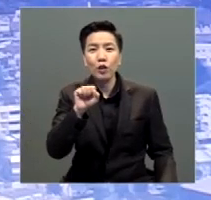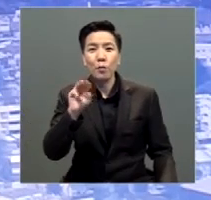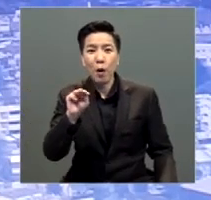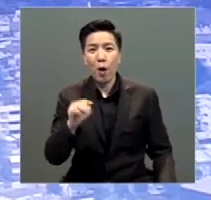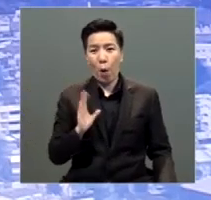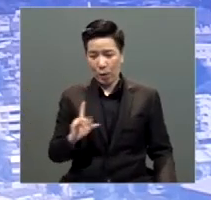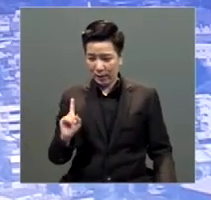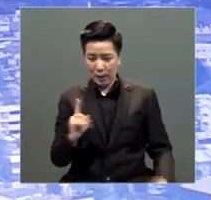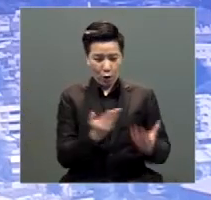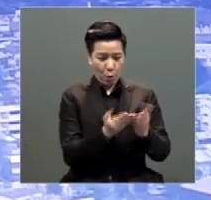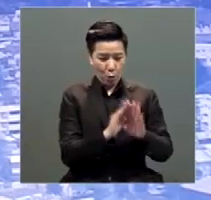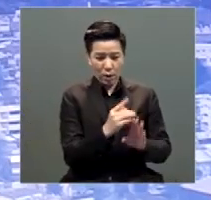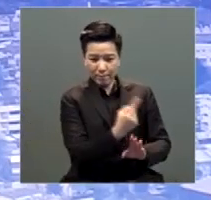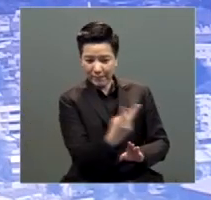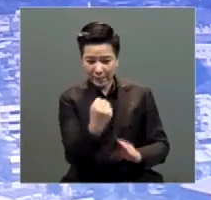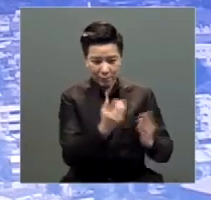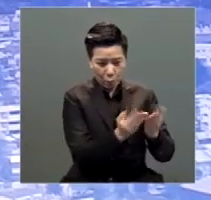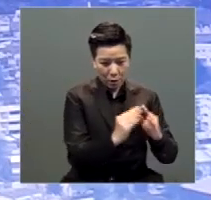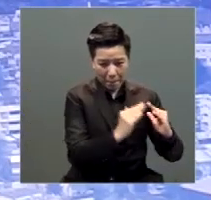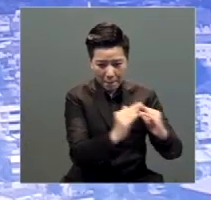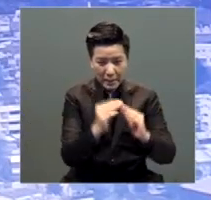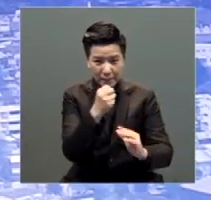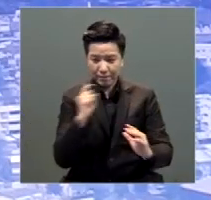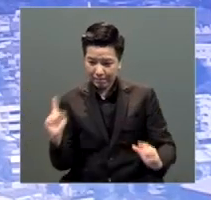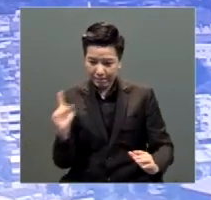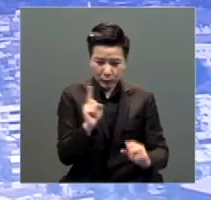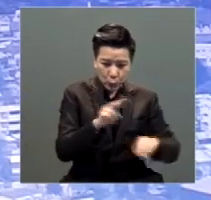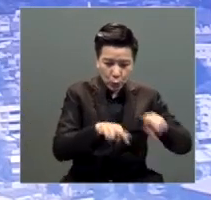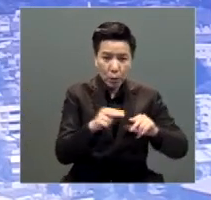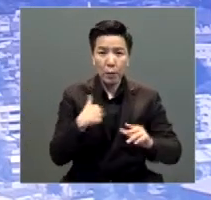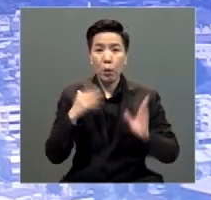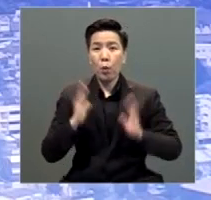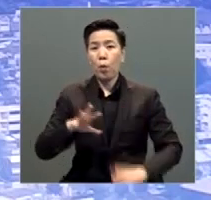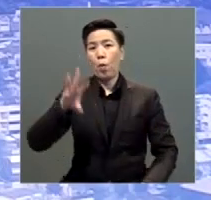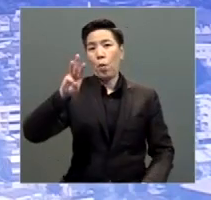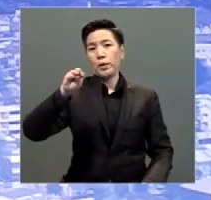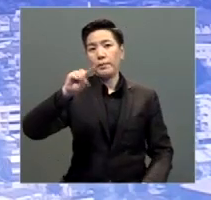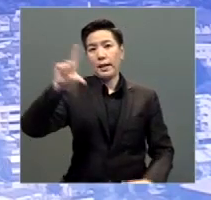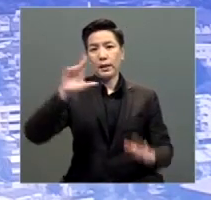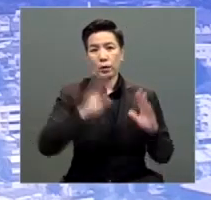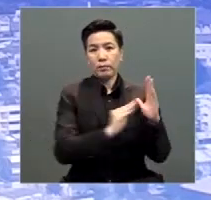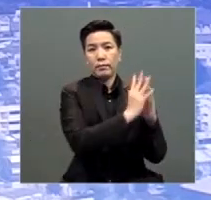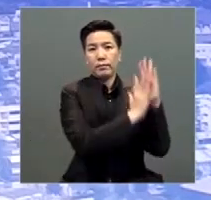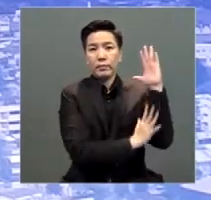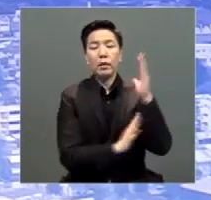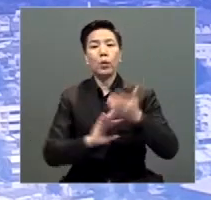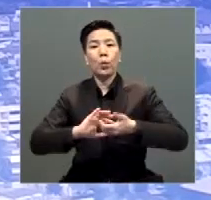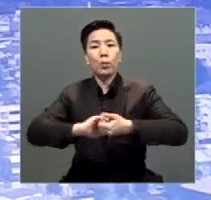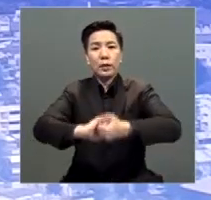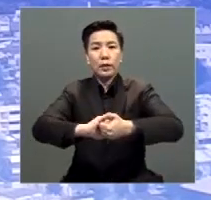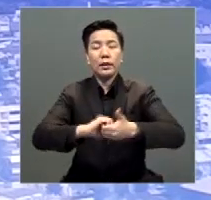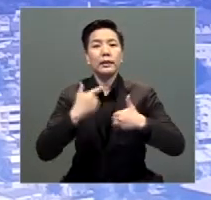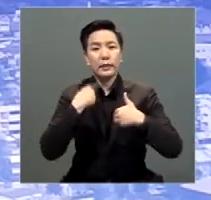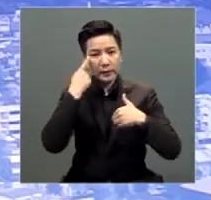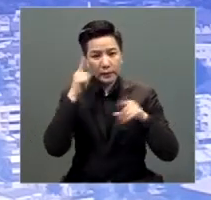ครัวเรือนเนี่ยนะครับแล้วก็ที่สำคัญที่สุดคือประชาชนอีกประมาณ60กว่าล้านคนที่ให้ความร่วมมือกับเราตรงนี้เราต้องได้ใกล้